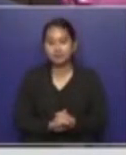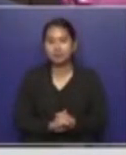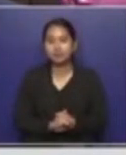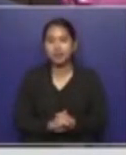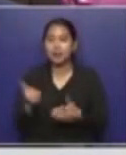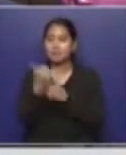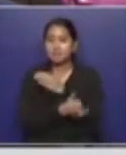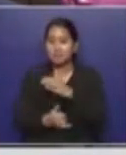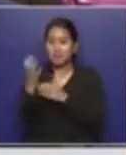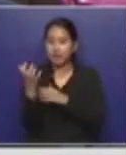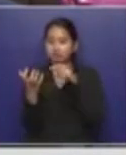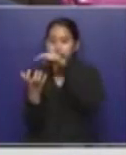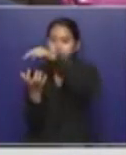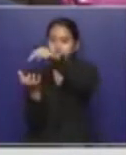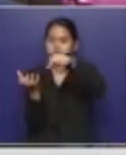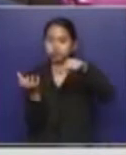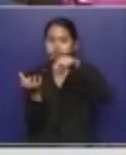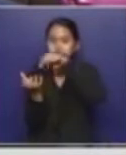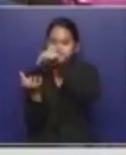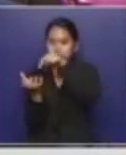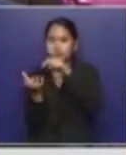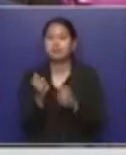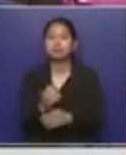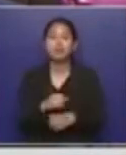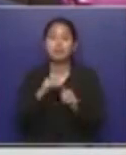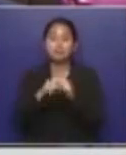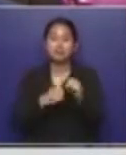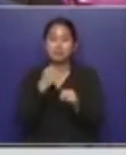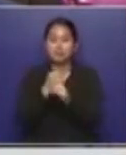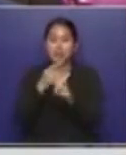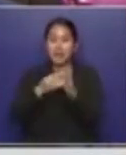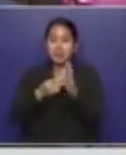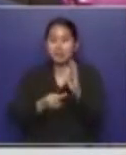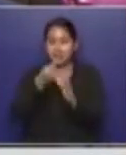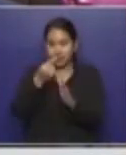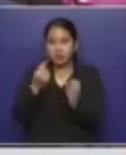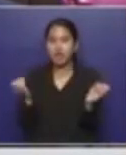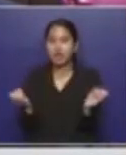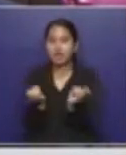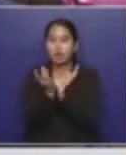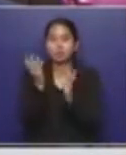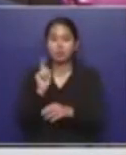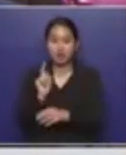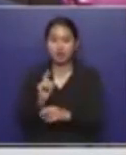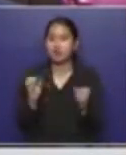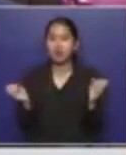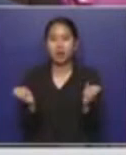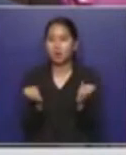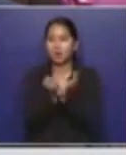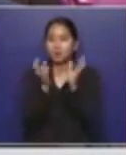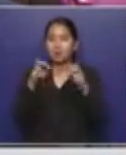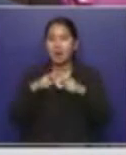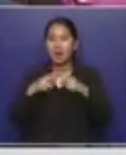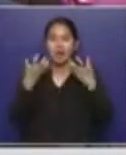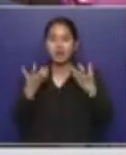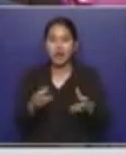ๆประเทศทั่วโลกในช่วงต้นปีนะครับพวกเราได้รับผลกระทบจากมฤตยูไวรัสโ